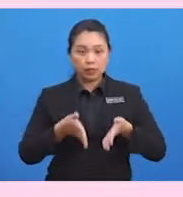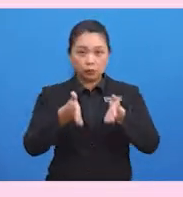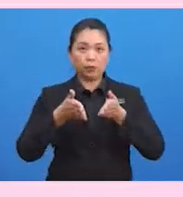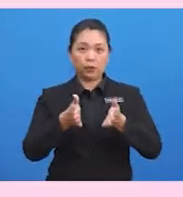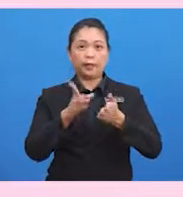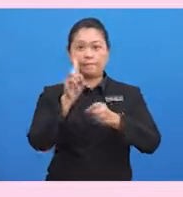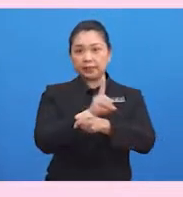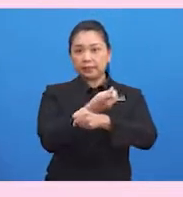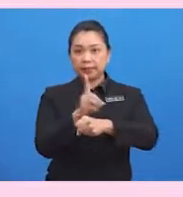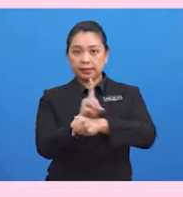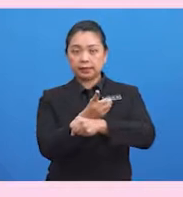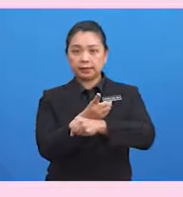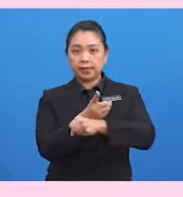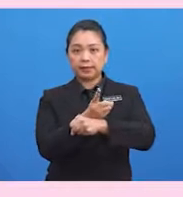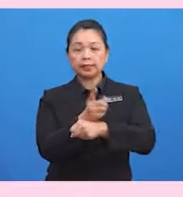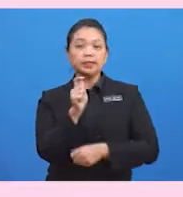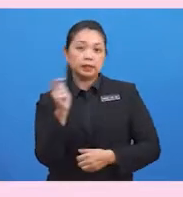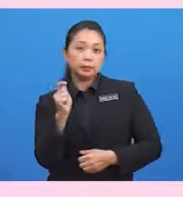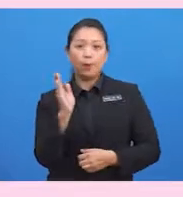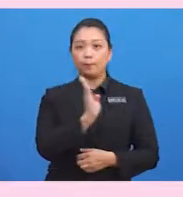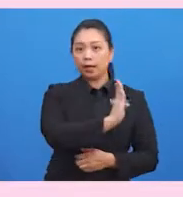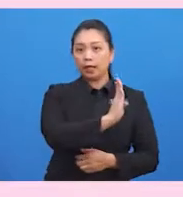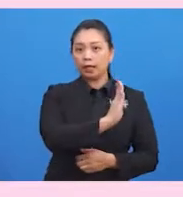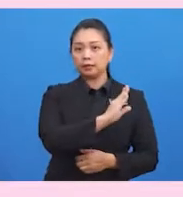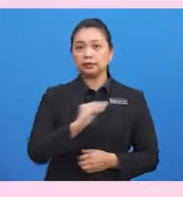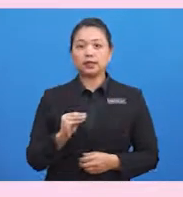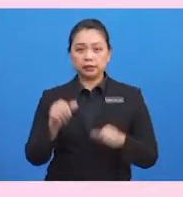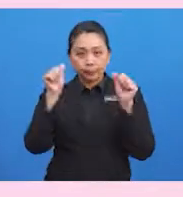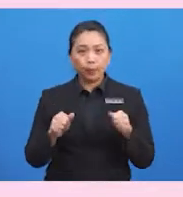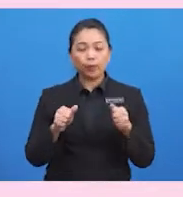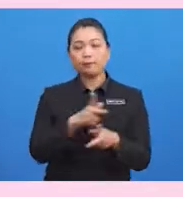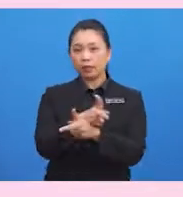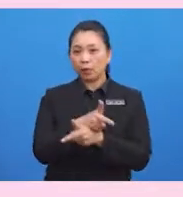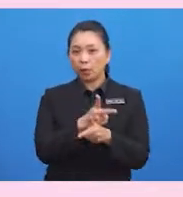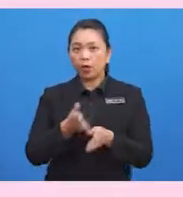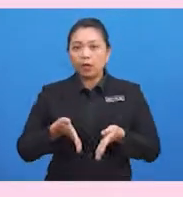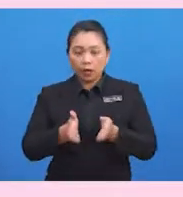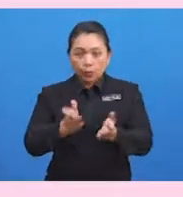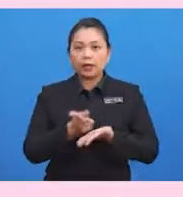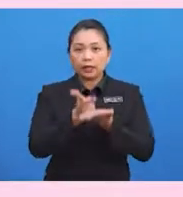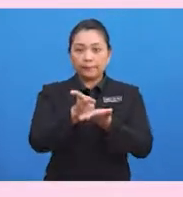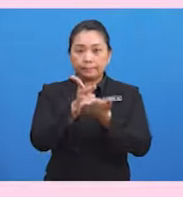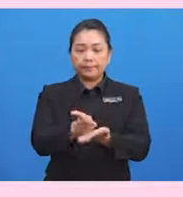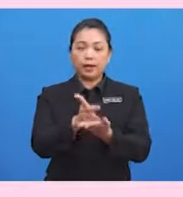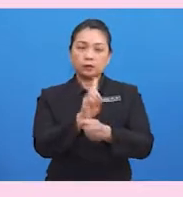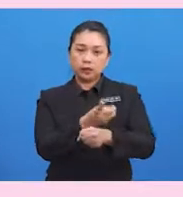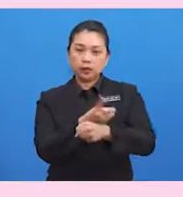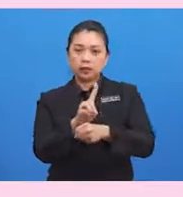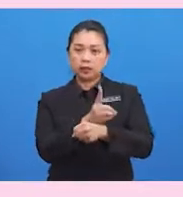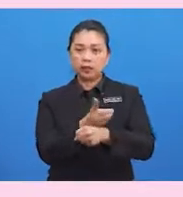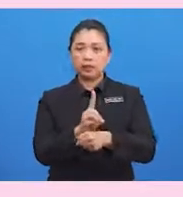antara timur dan barat dan ini membolehkannya mengawal laluan kapal dagang yang membuat